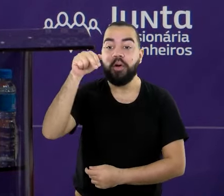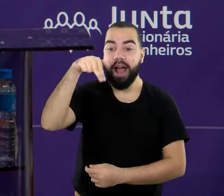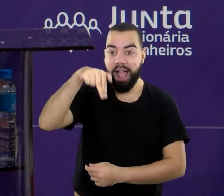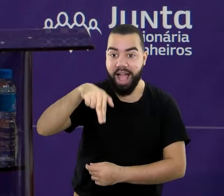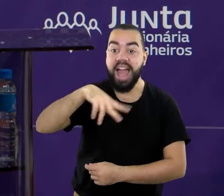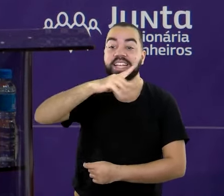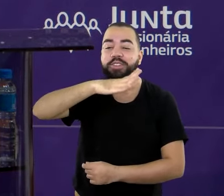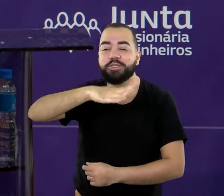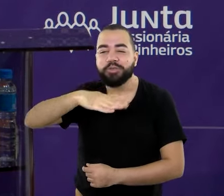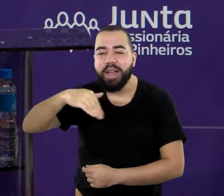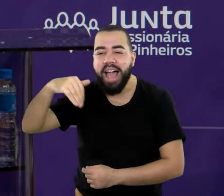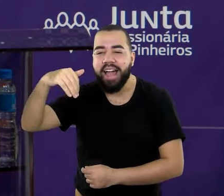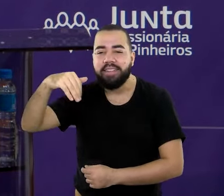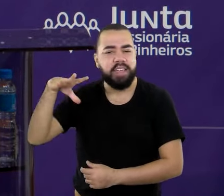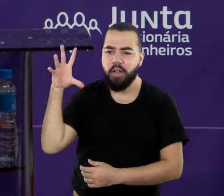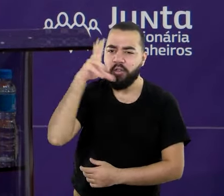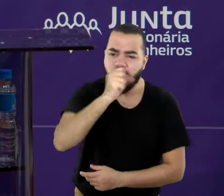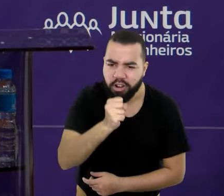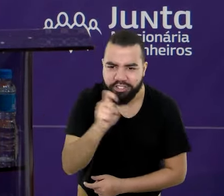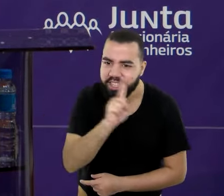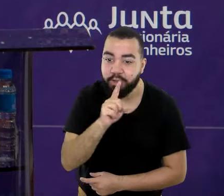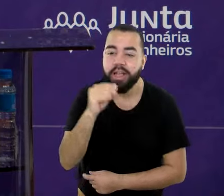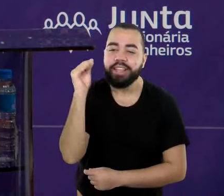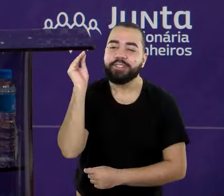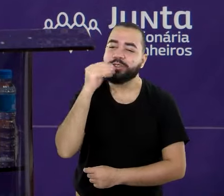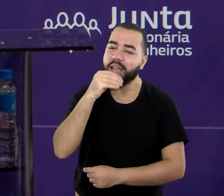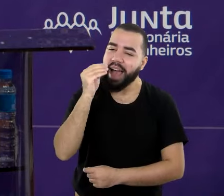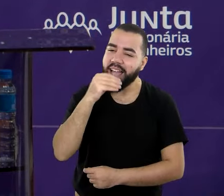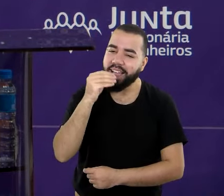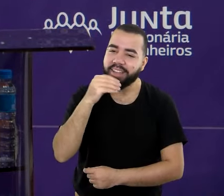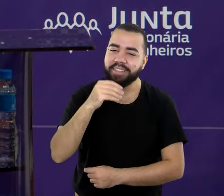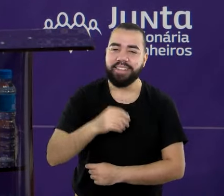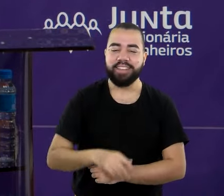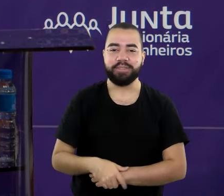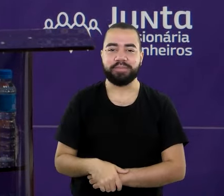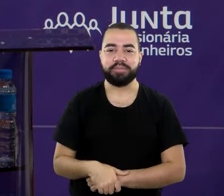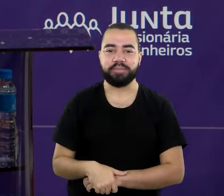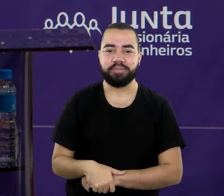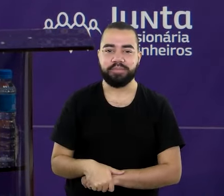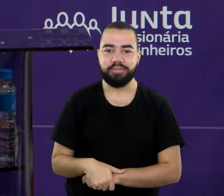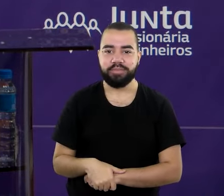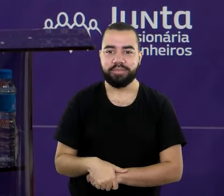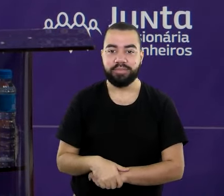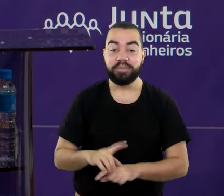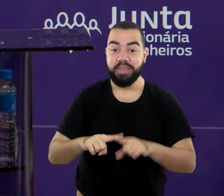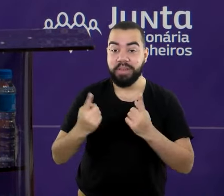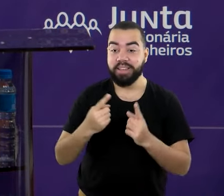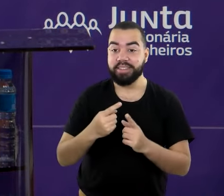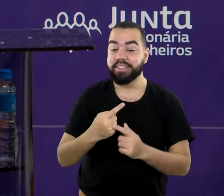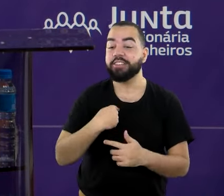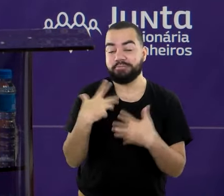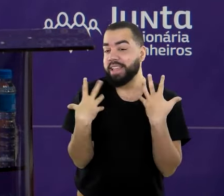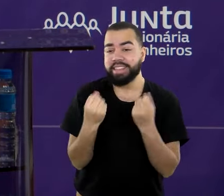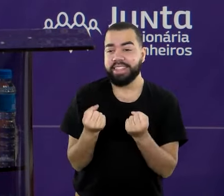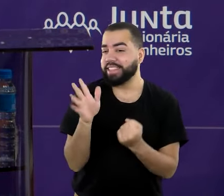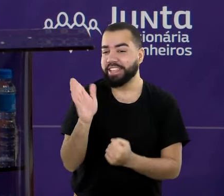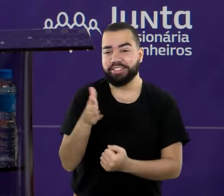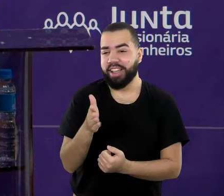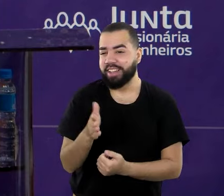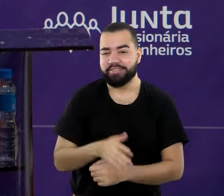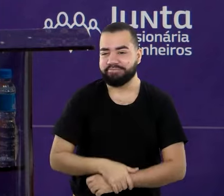그런데 그 광 목사가 익숙합니다. Mas para mim parece muito natural esse 광. 광